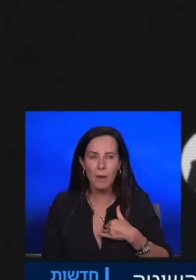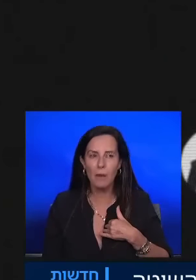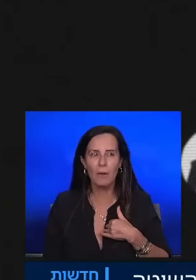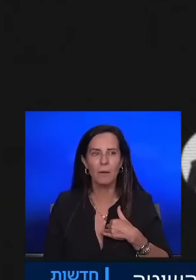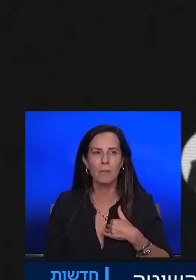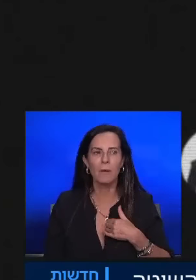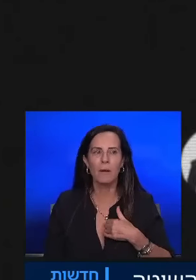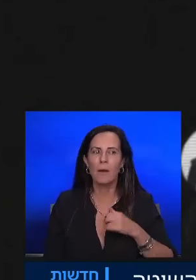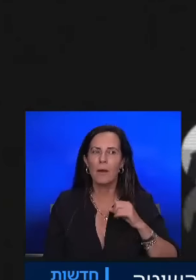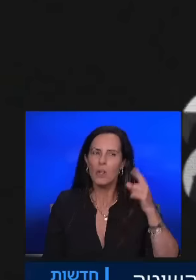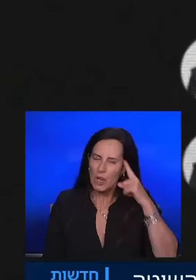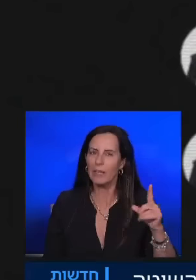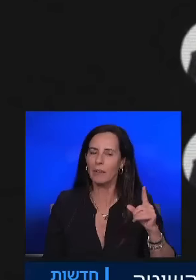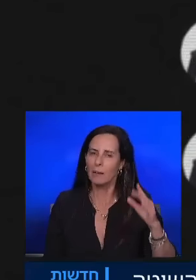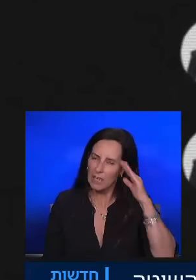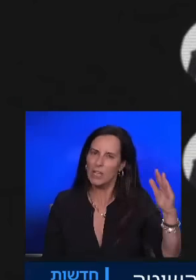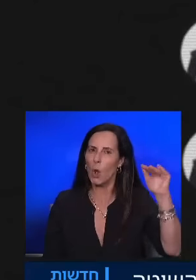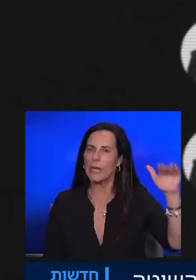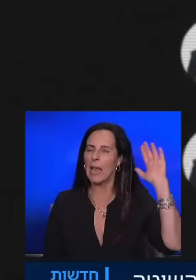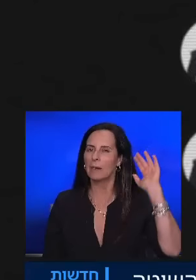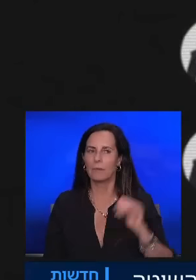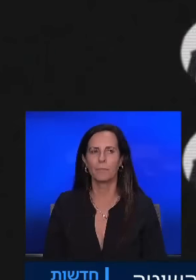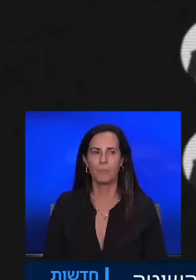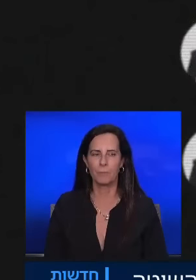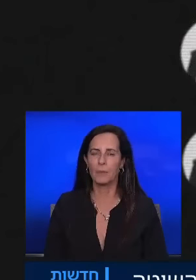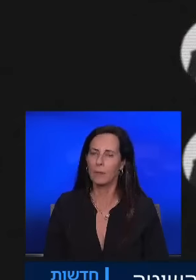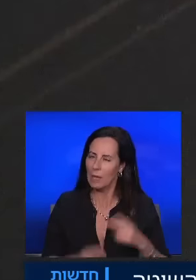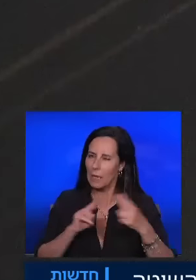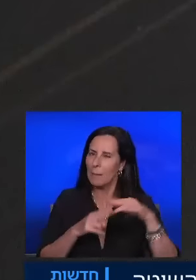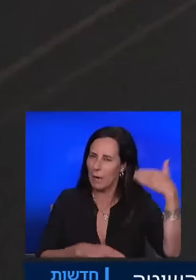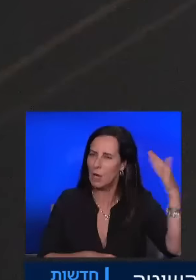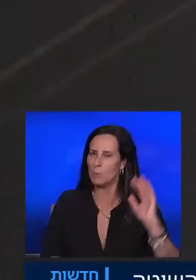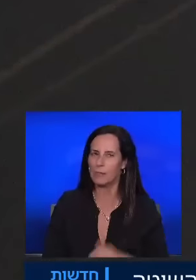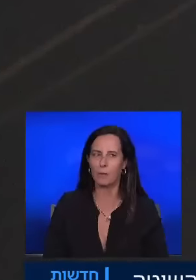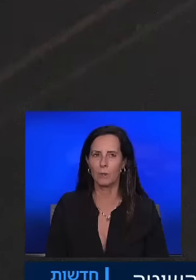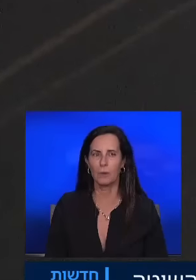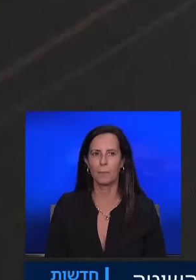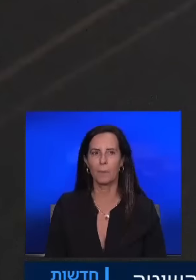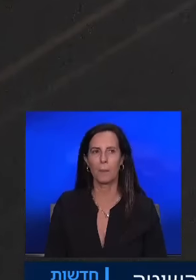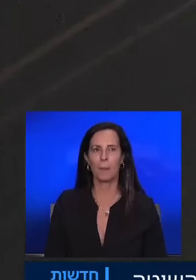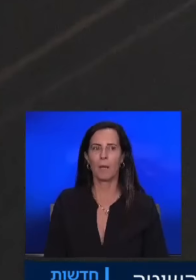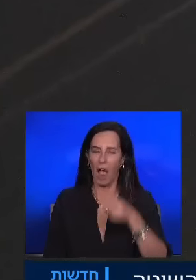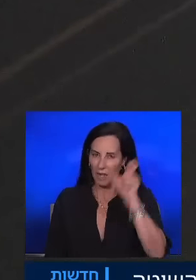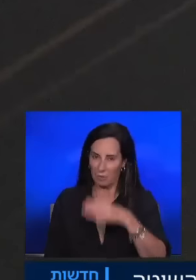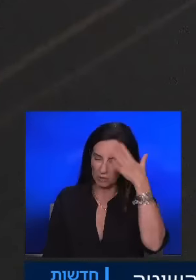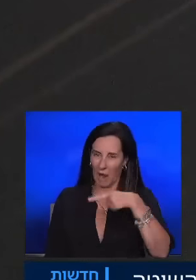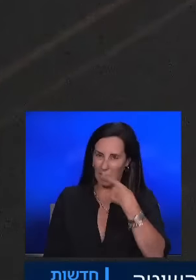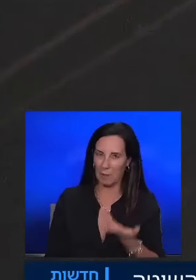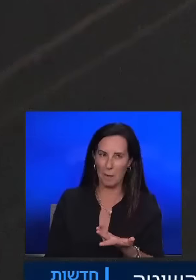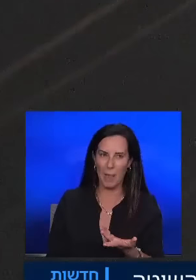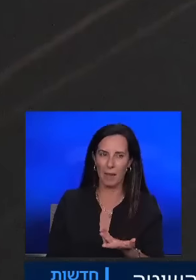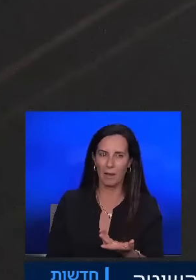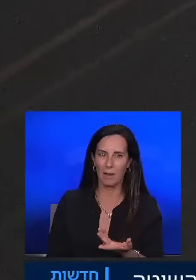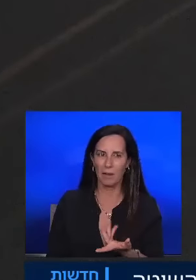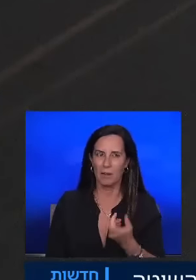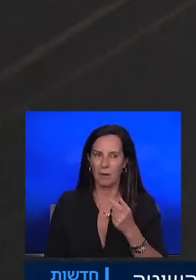בכל הכוח שתדע, להתראות ילד, ניפגש בסיבוב. בתור בן אדם פורסם, ככה אתה מדבר, אתה עושה כסף מהעולם